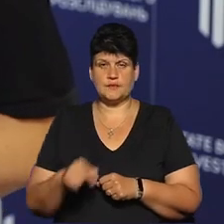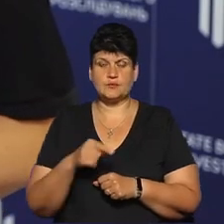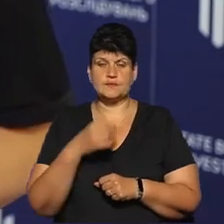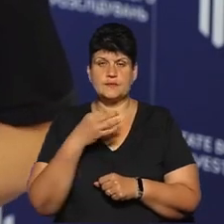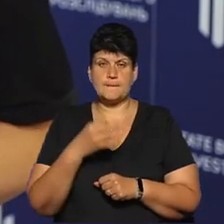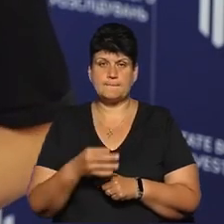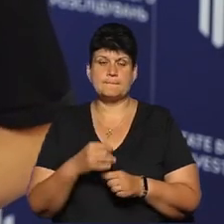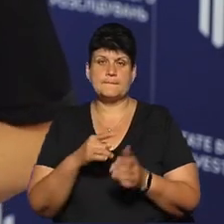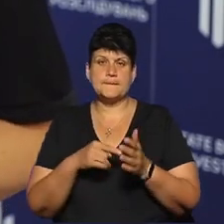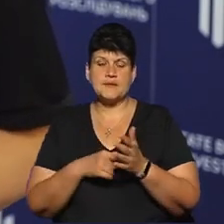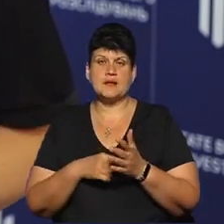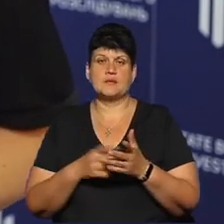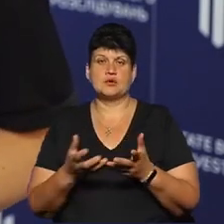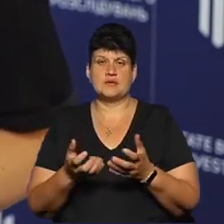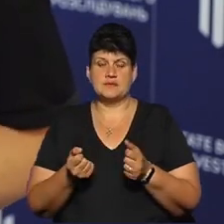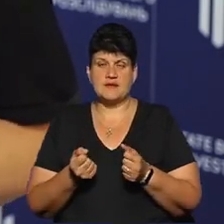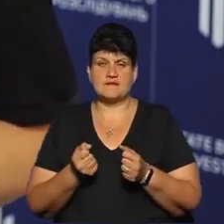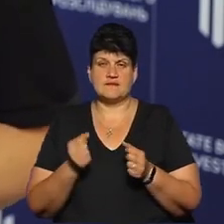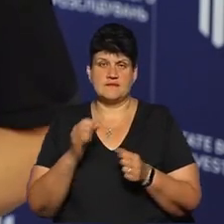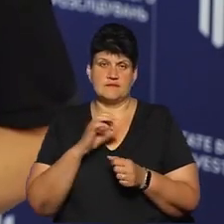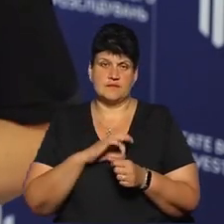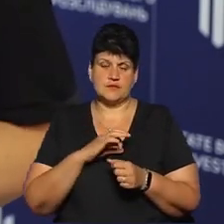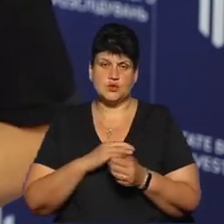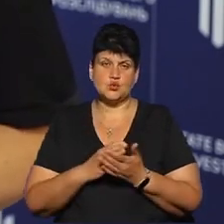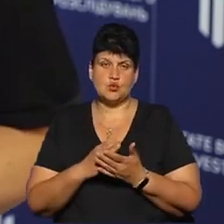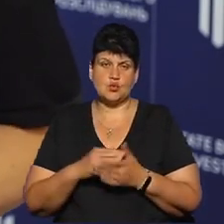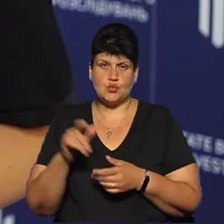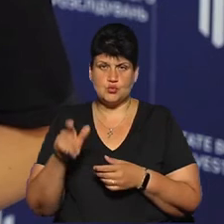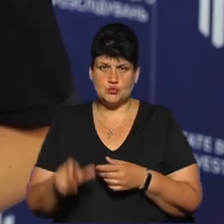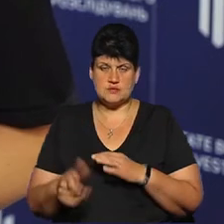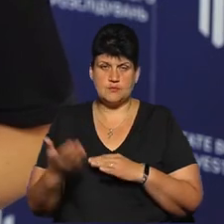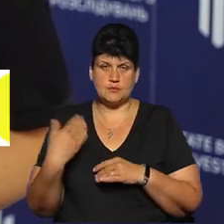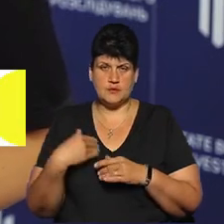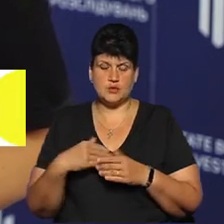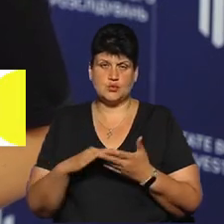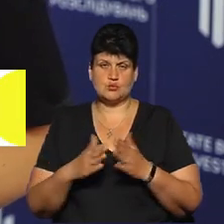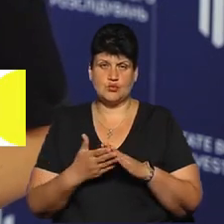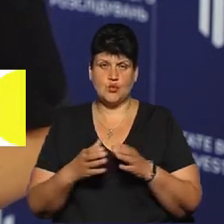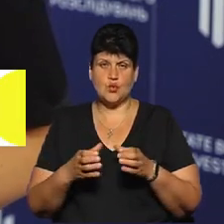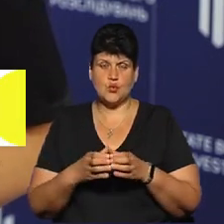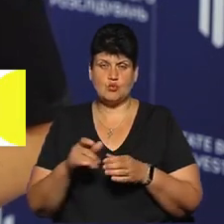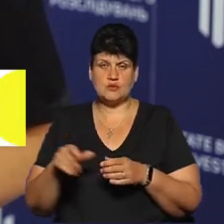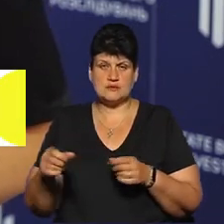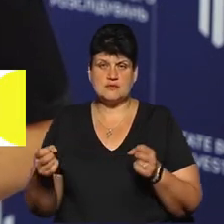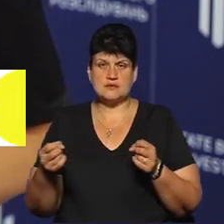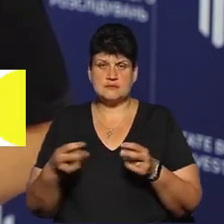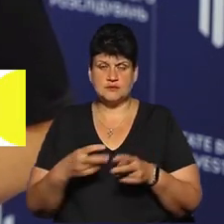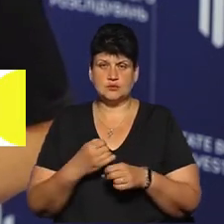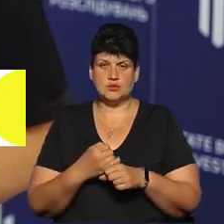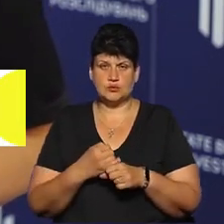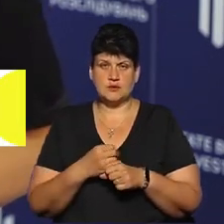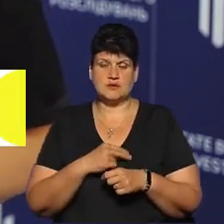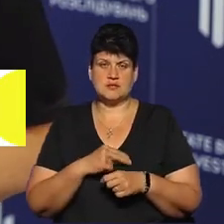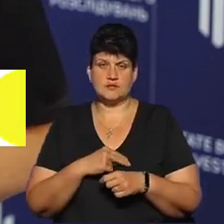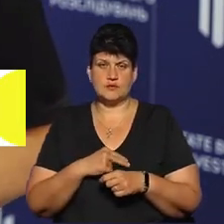одержанні неправомірної вигоди службовою особою за попередньою змовою групою осіб та в умисному заподіянні працівникові